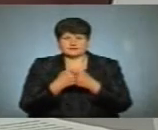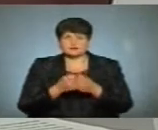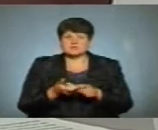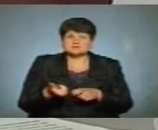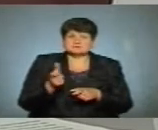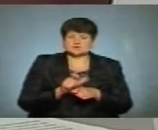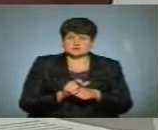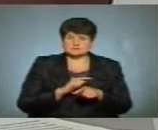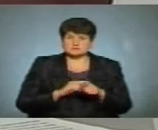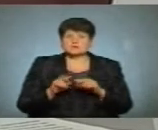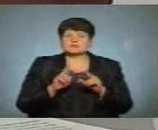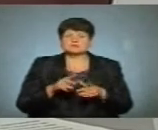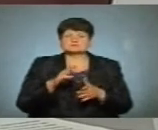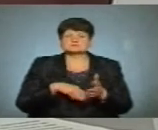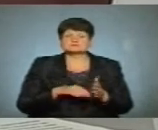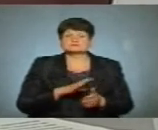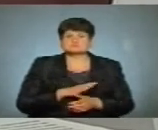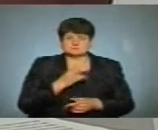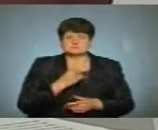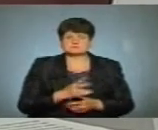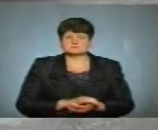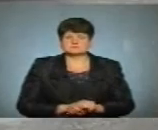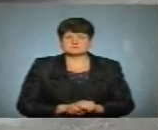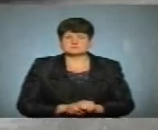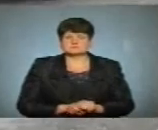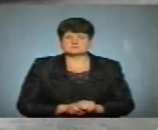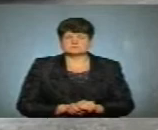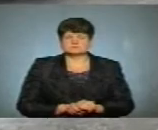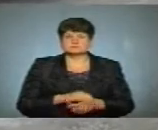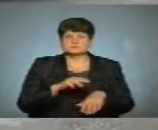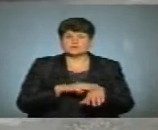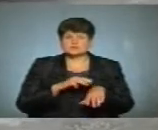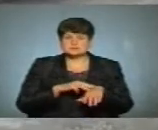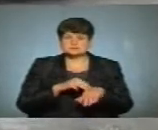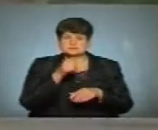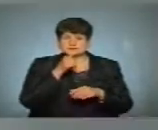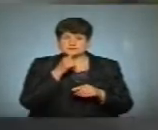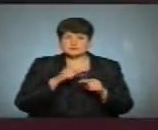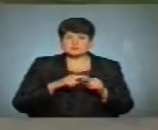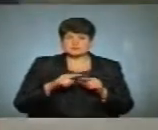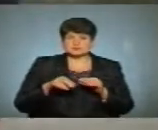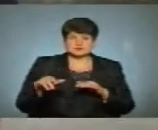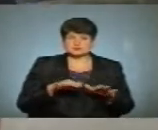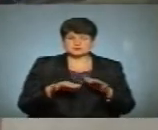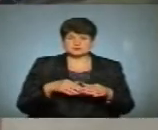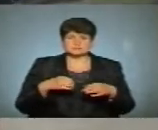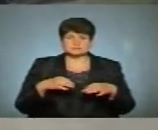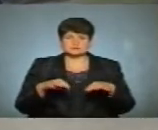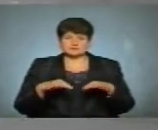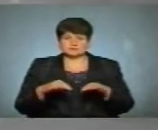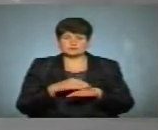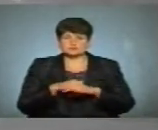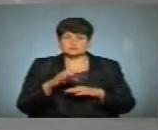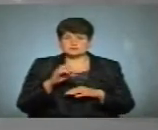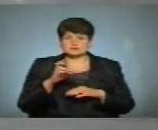Як штрафували водіїв, бачила Богдана Сарабун. Патрульні поліцейські вимірюють швидкість руху автомобілів на вулиці Степана Будного